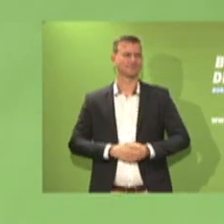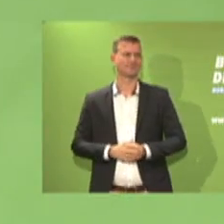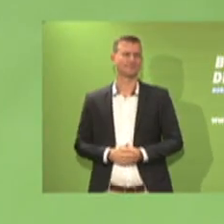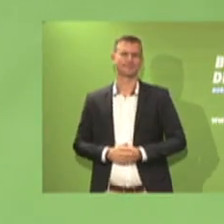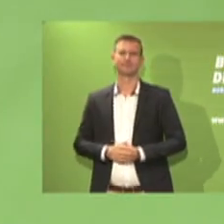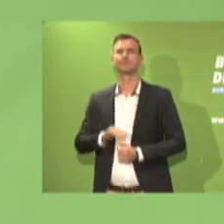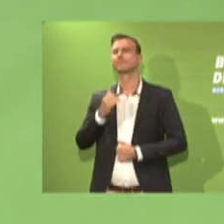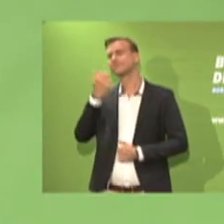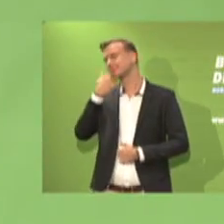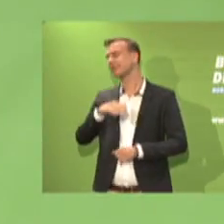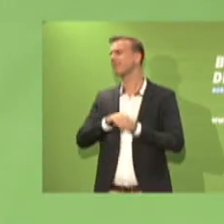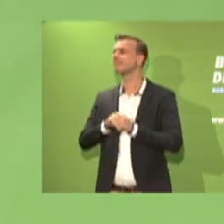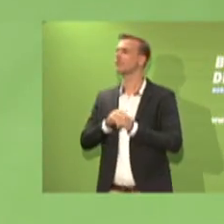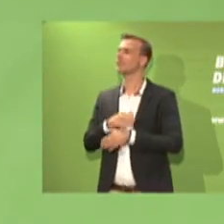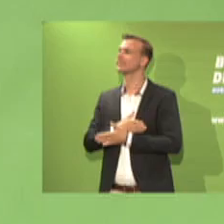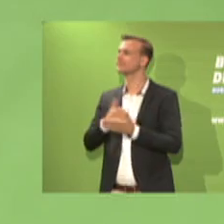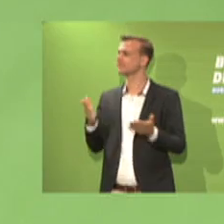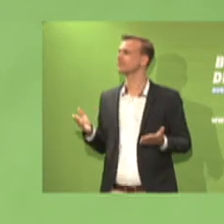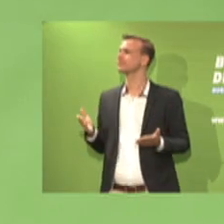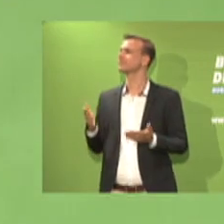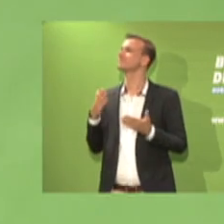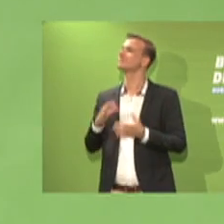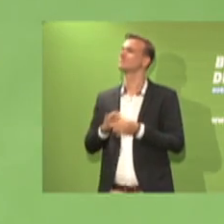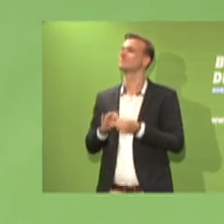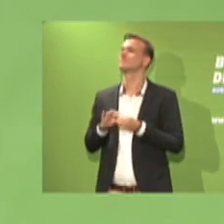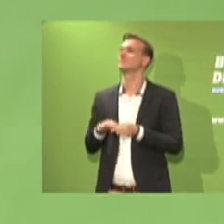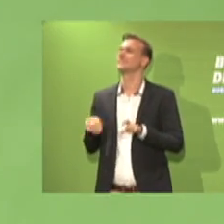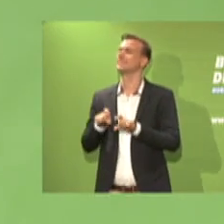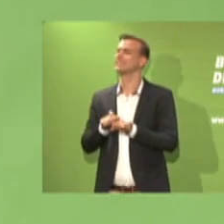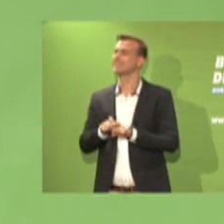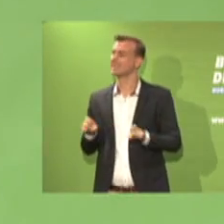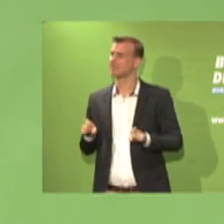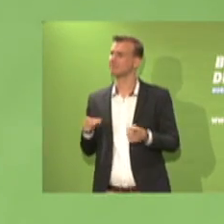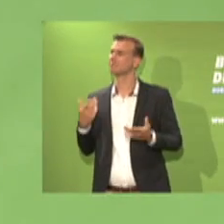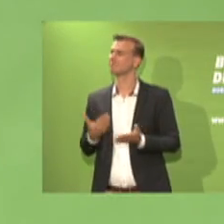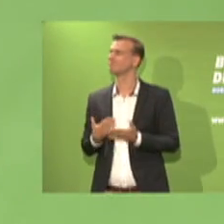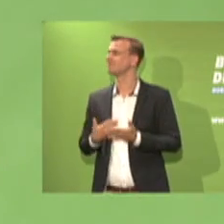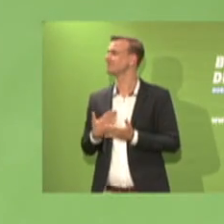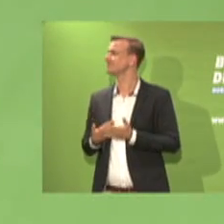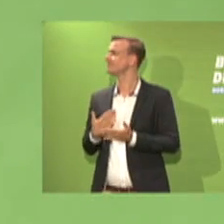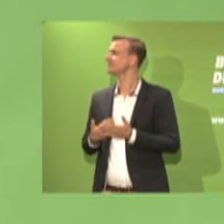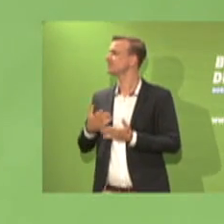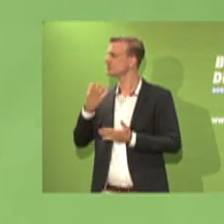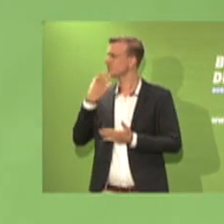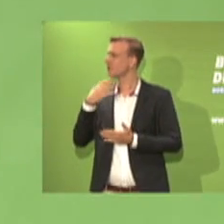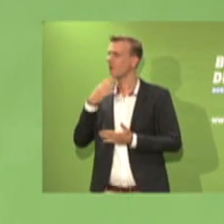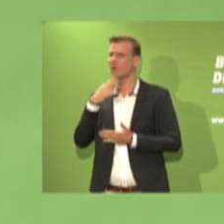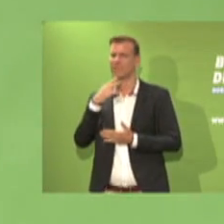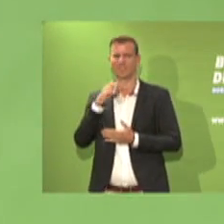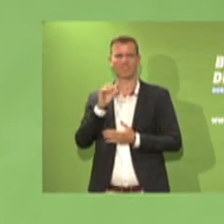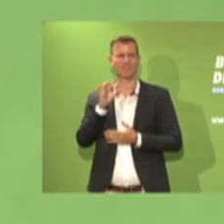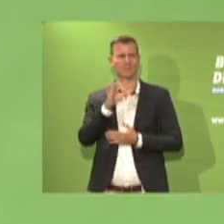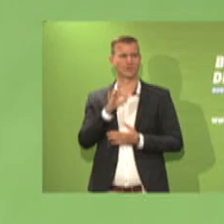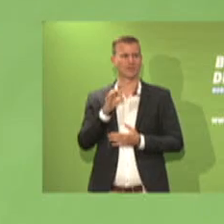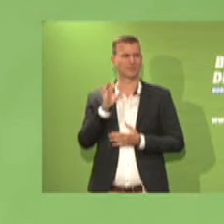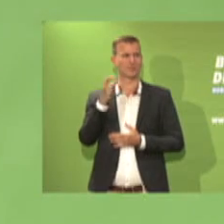Ja, liebe Freundinnen und Freunde, es geht um etwas, um diese schöne Graphitkugel, wo